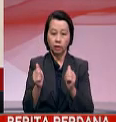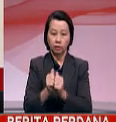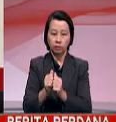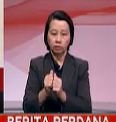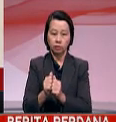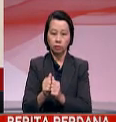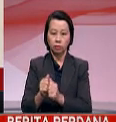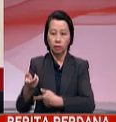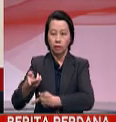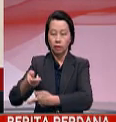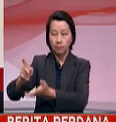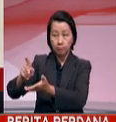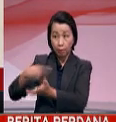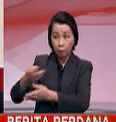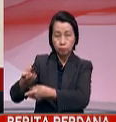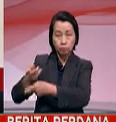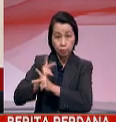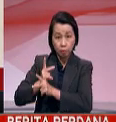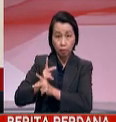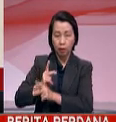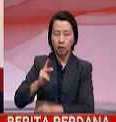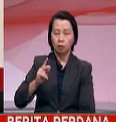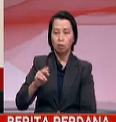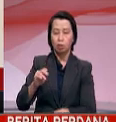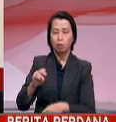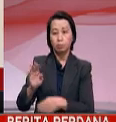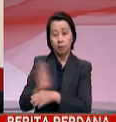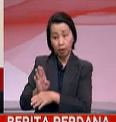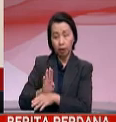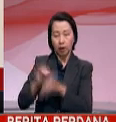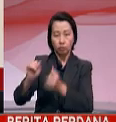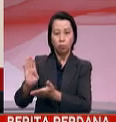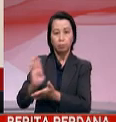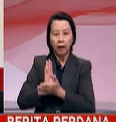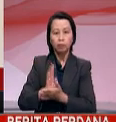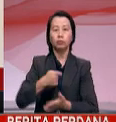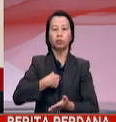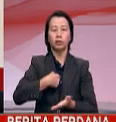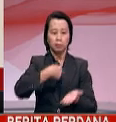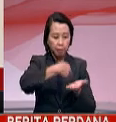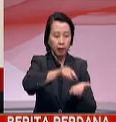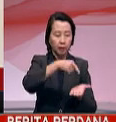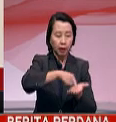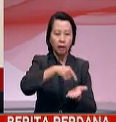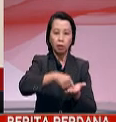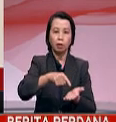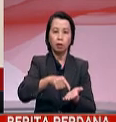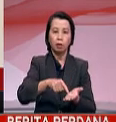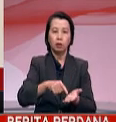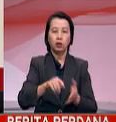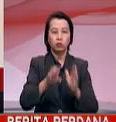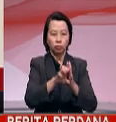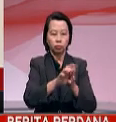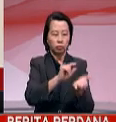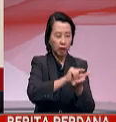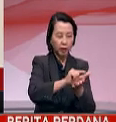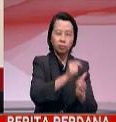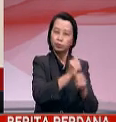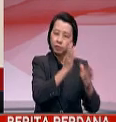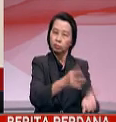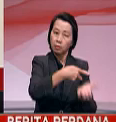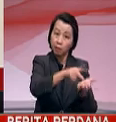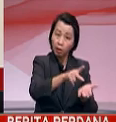pembiayaan mikrokredit ni, dia dapat membantu saya membayar kos-kos operasi seperti gaji pekerja,